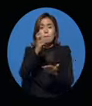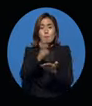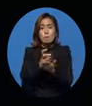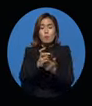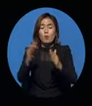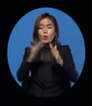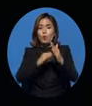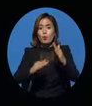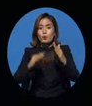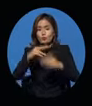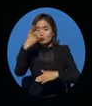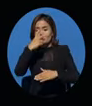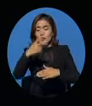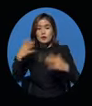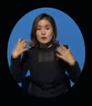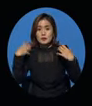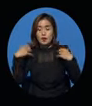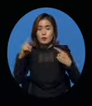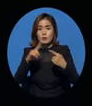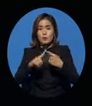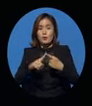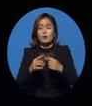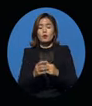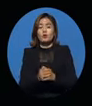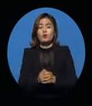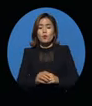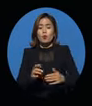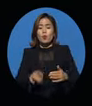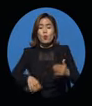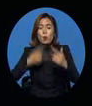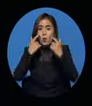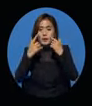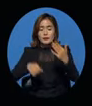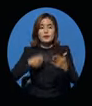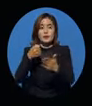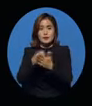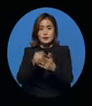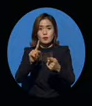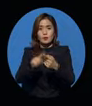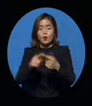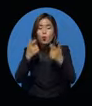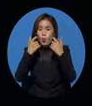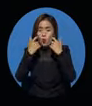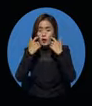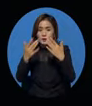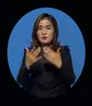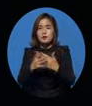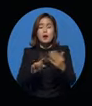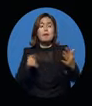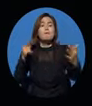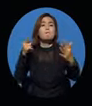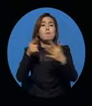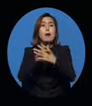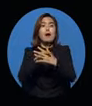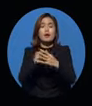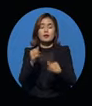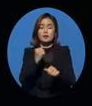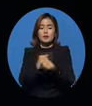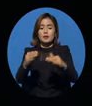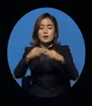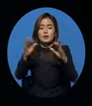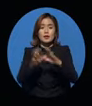패스트트랙 처럼 과감하게 결단하고 과감하게 돌파하는 그런